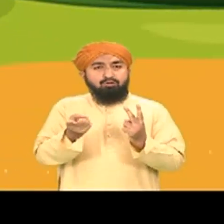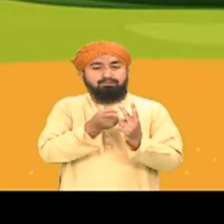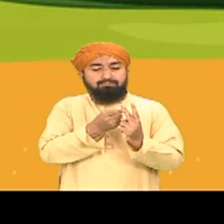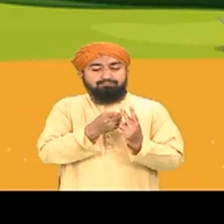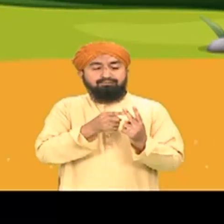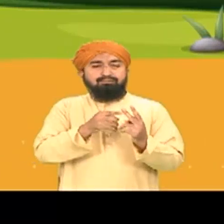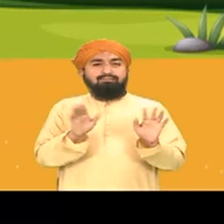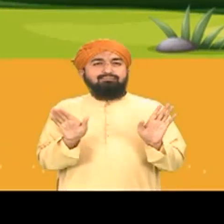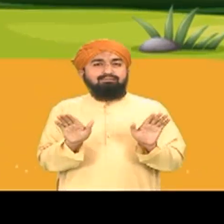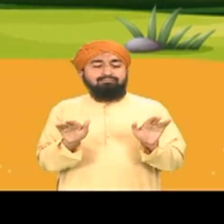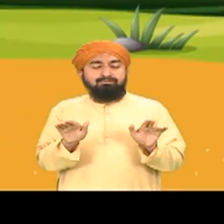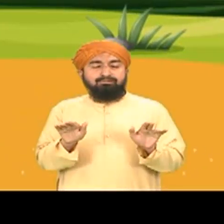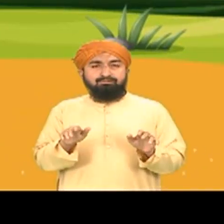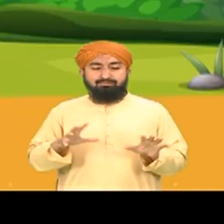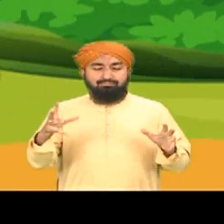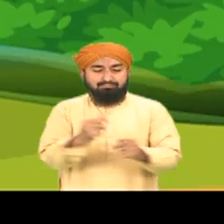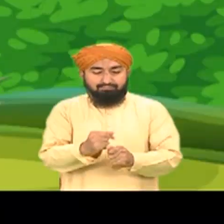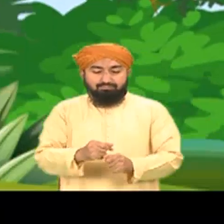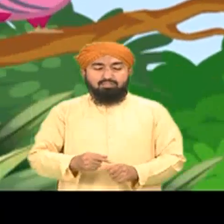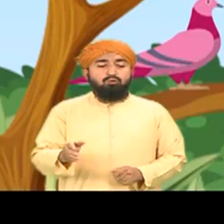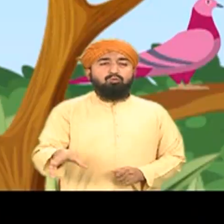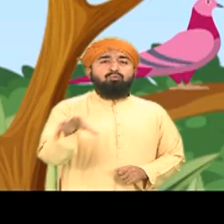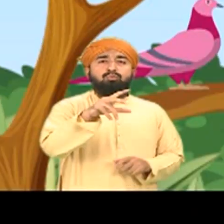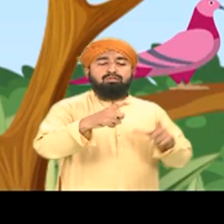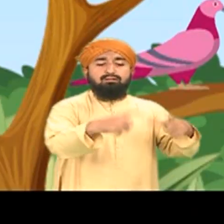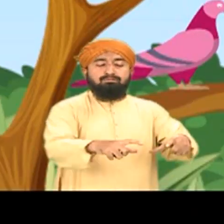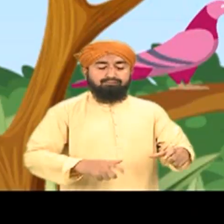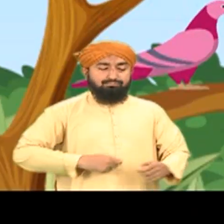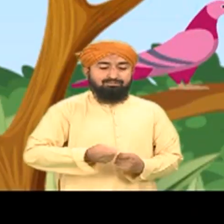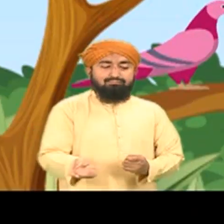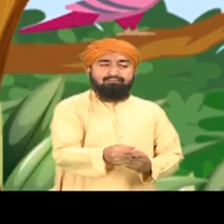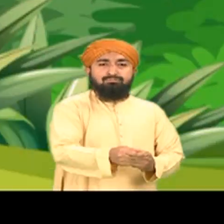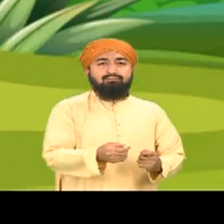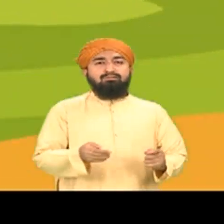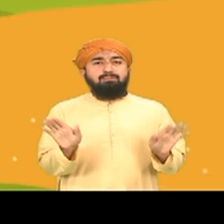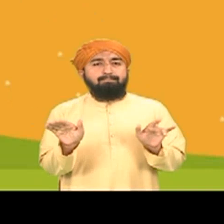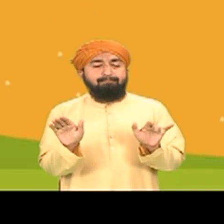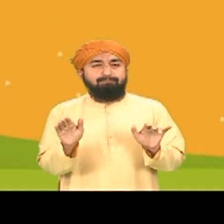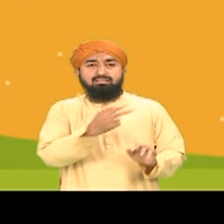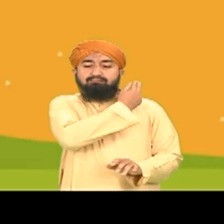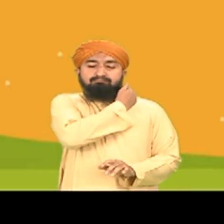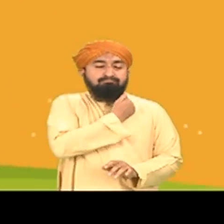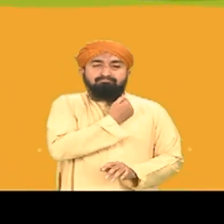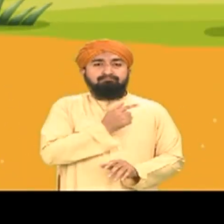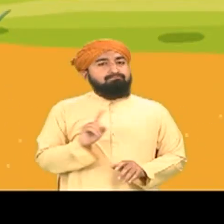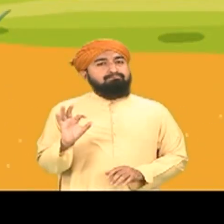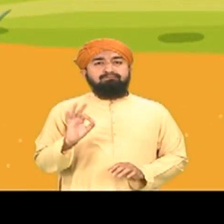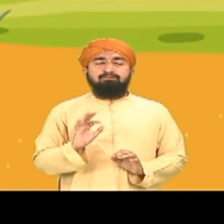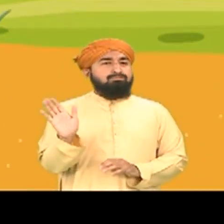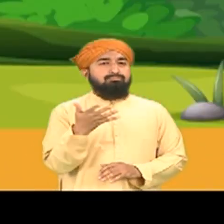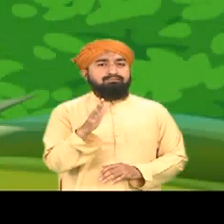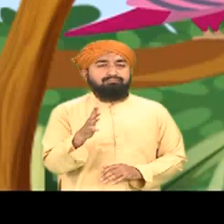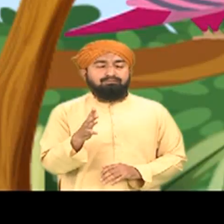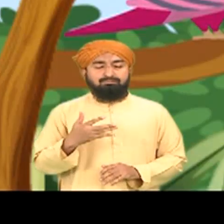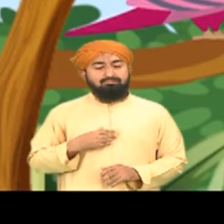کے لیے ایک اور جگہ دانے ڈالے، مگر وہ پرندہ لالچ میں نہ آیا اور خطرے کو سمجھ